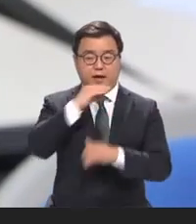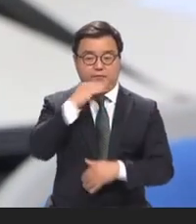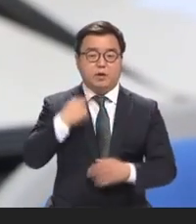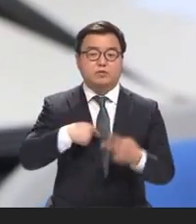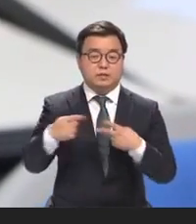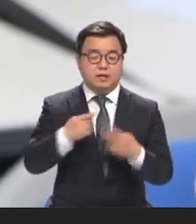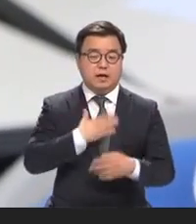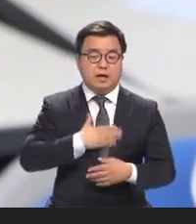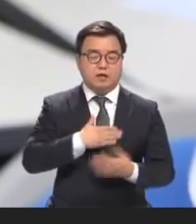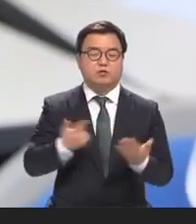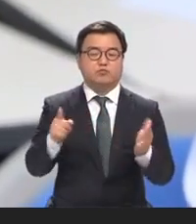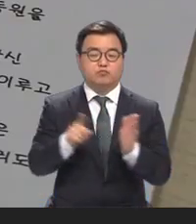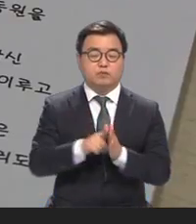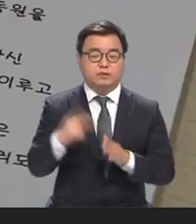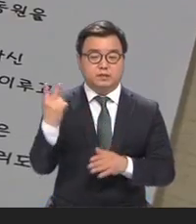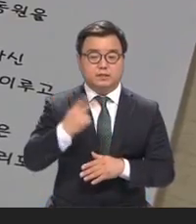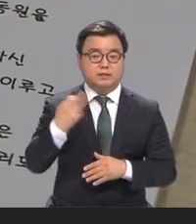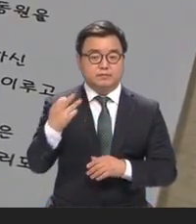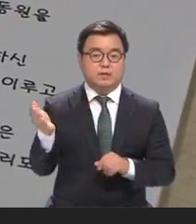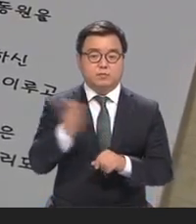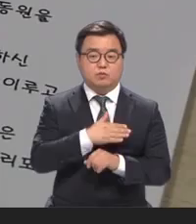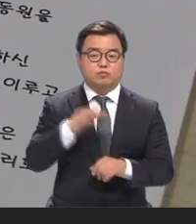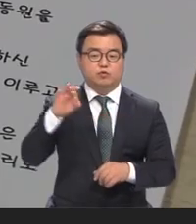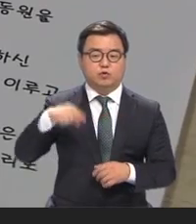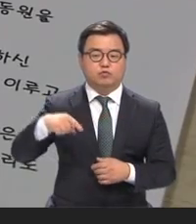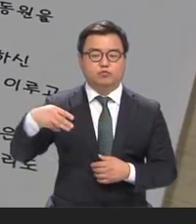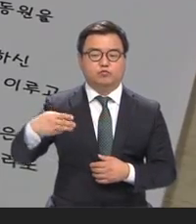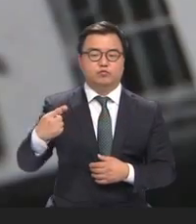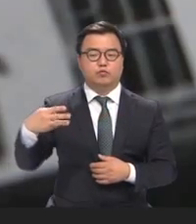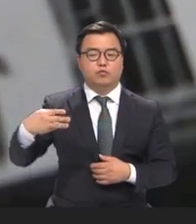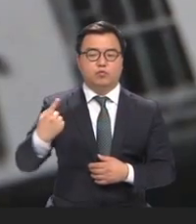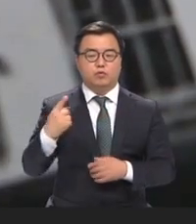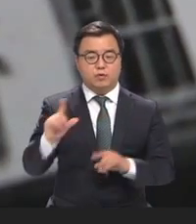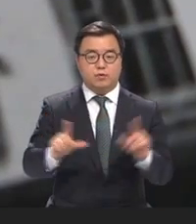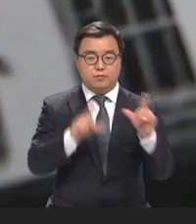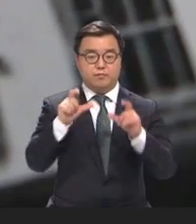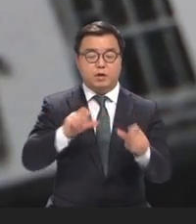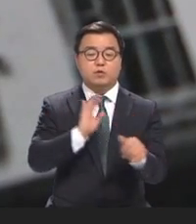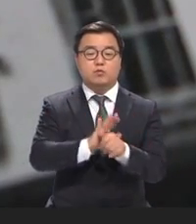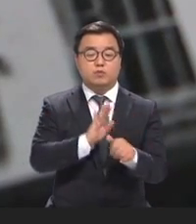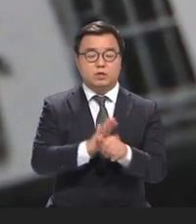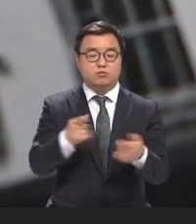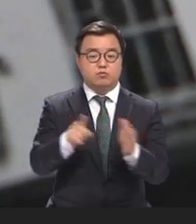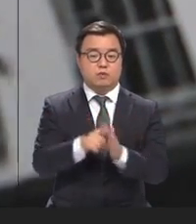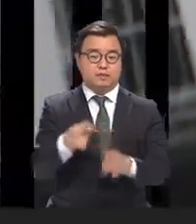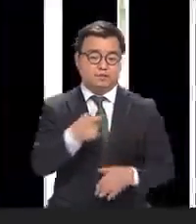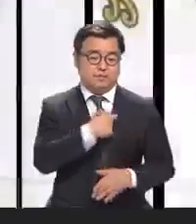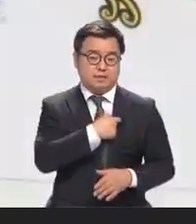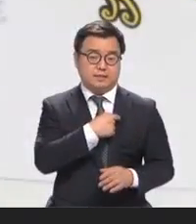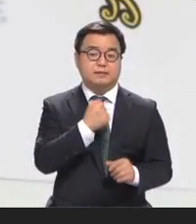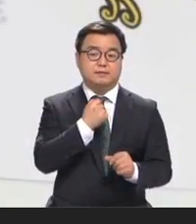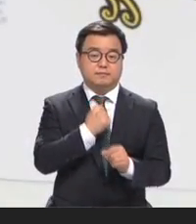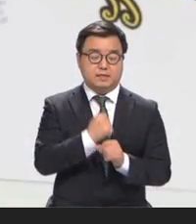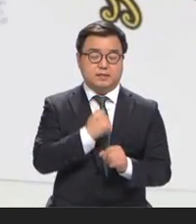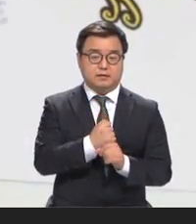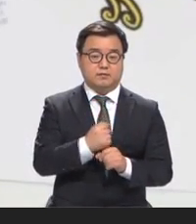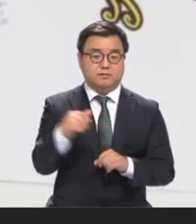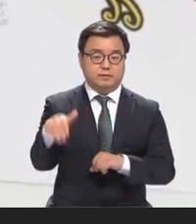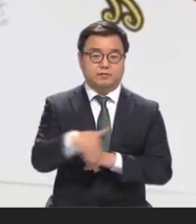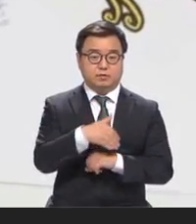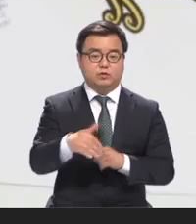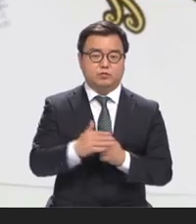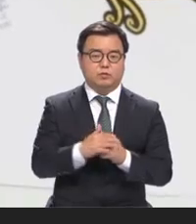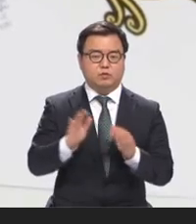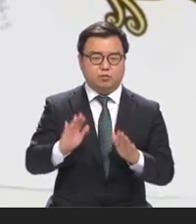2013년부터 일본의 우토로 마을을 알리고 돕기 위해 배지 캠페인을 벌이고 있습니다. 올해 배지 디자인은 학생들의 공모전을